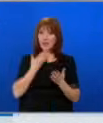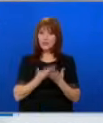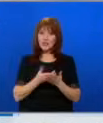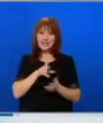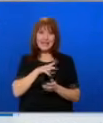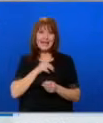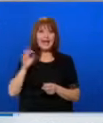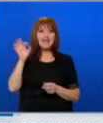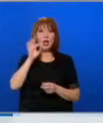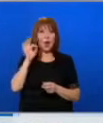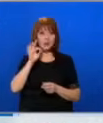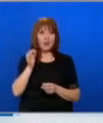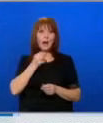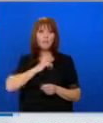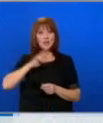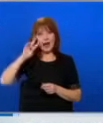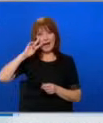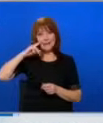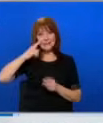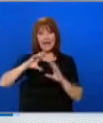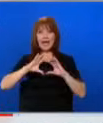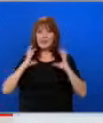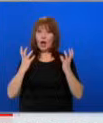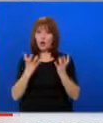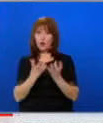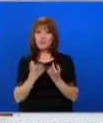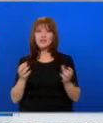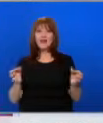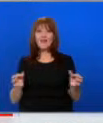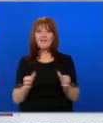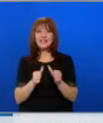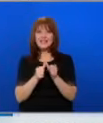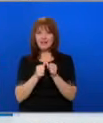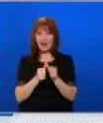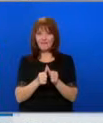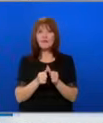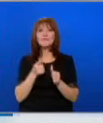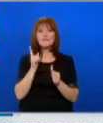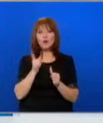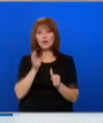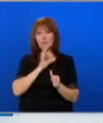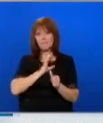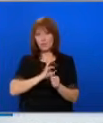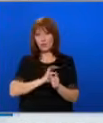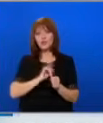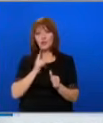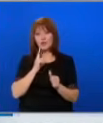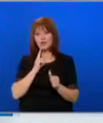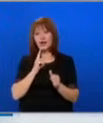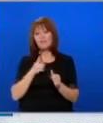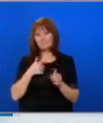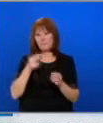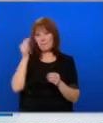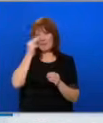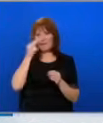Оскар, който получи кристален глобус на фестивала в Карлови Вари, вече ще може да получи оценката и на обикновените